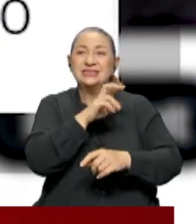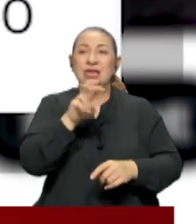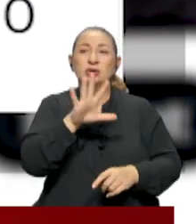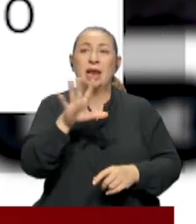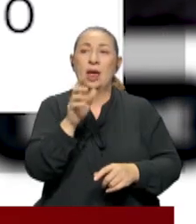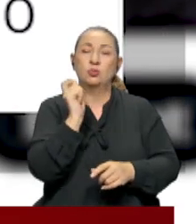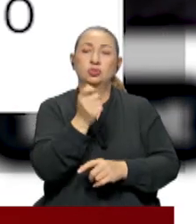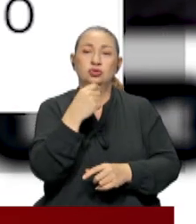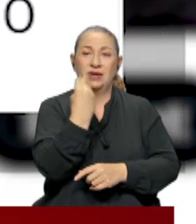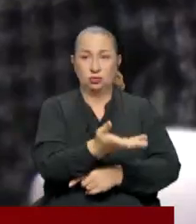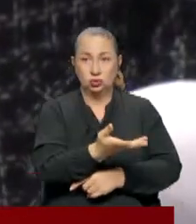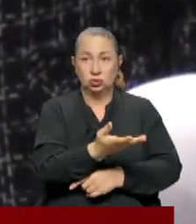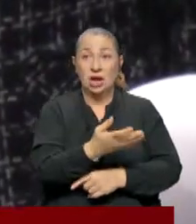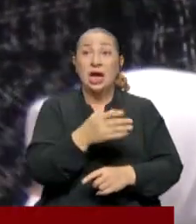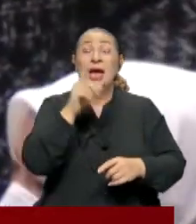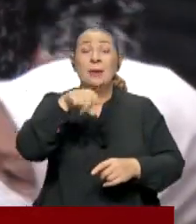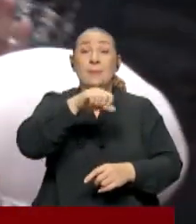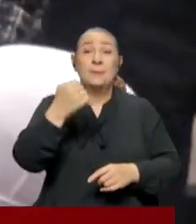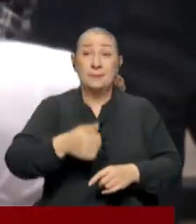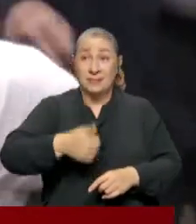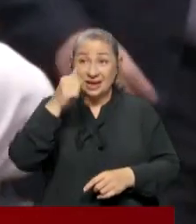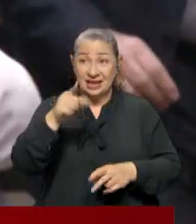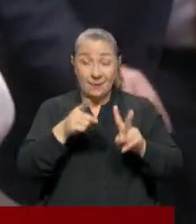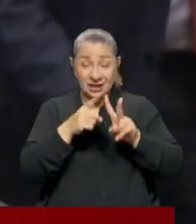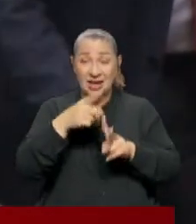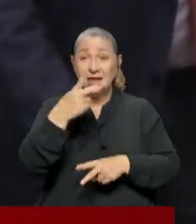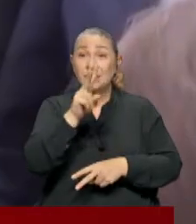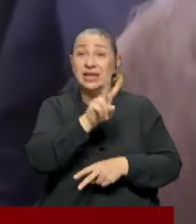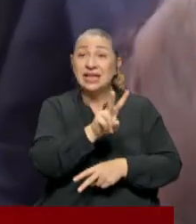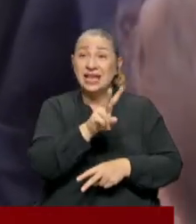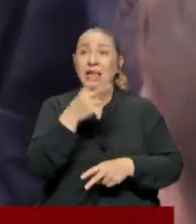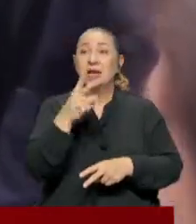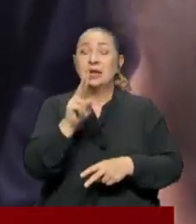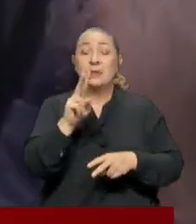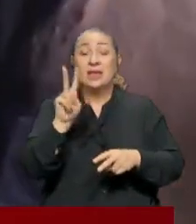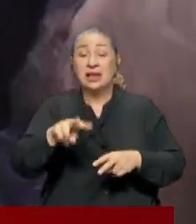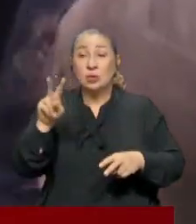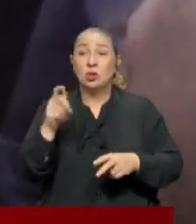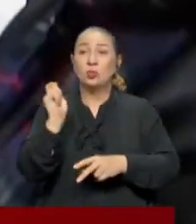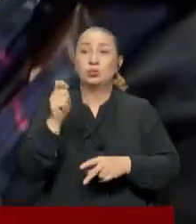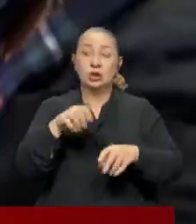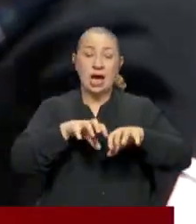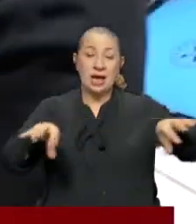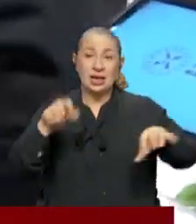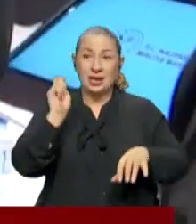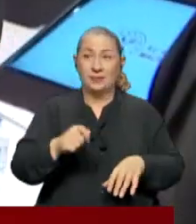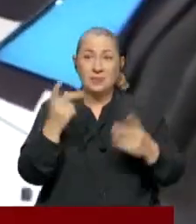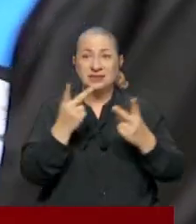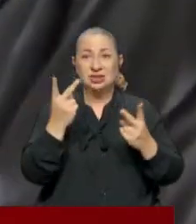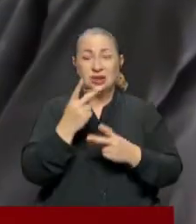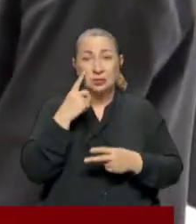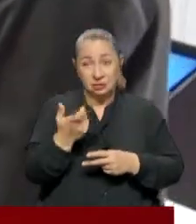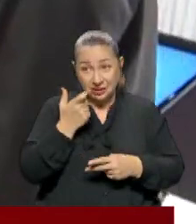850 lira burs veriyoruz Hazine ve maliye bakanı Nebahat ise 2002'deki Kredi 2022'de bu sayımı yaptığı mesajıyla